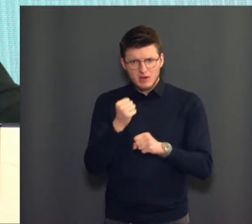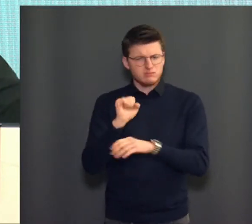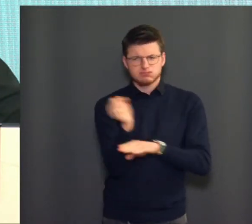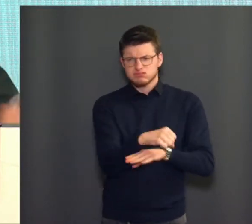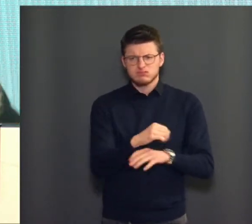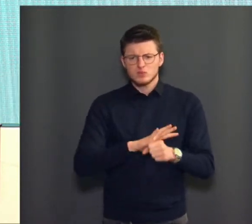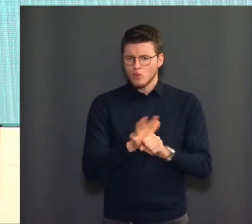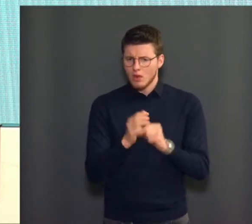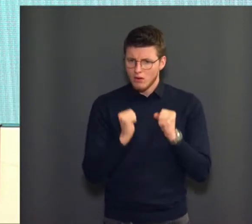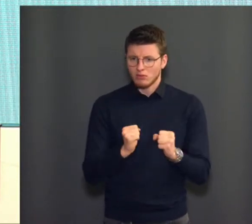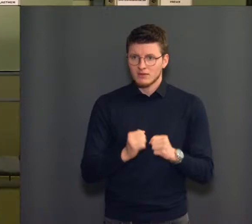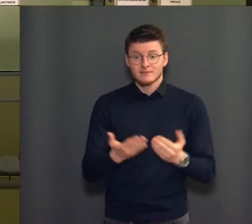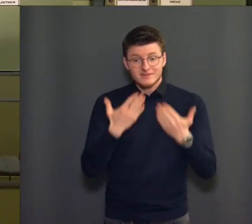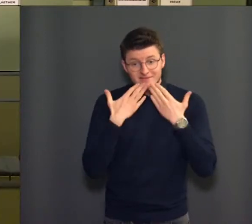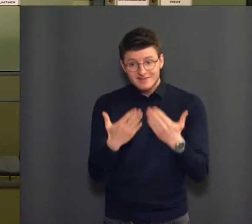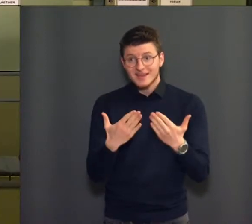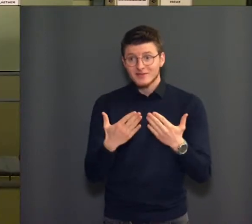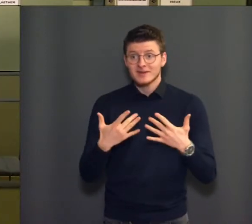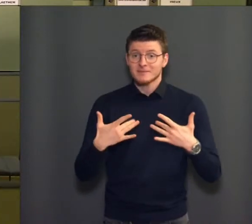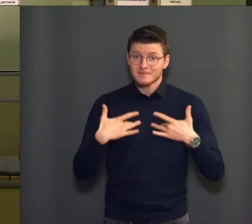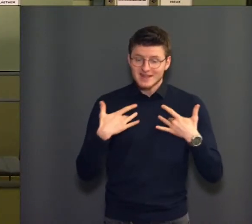weekend.